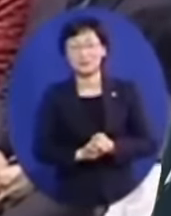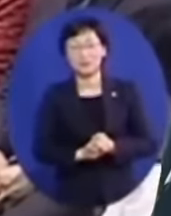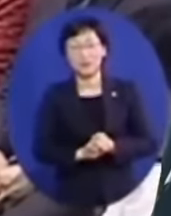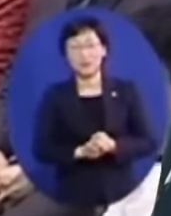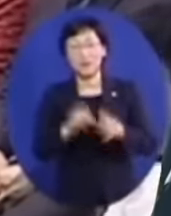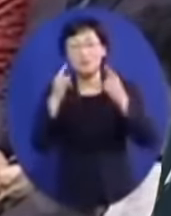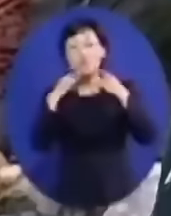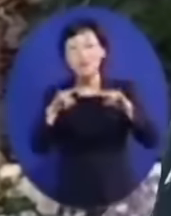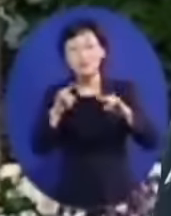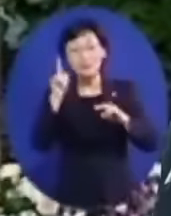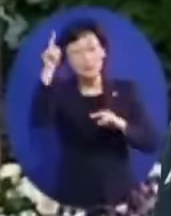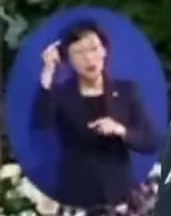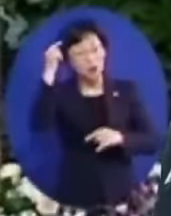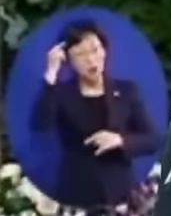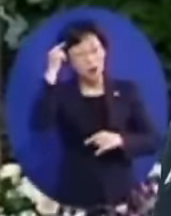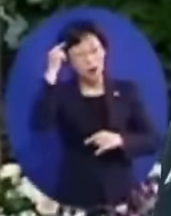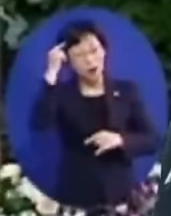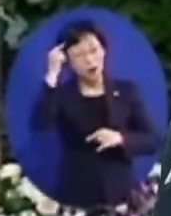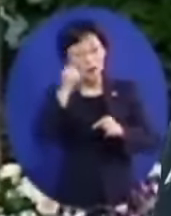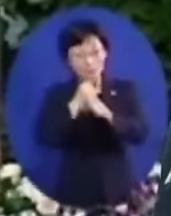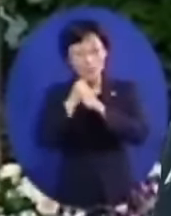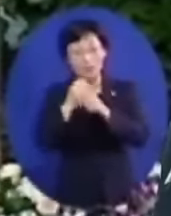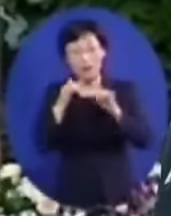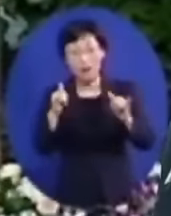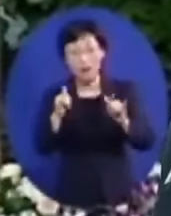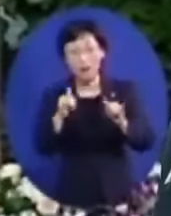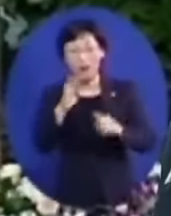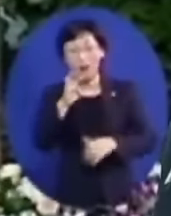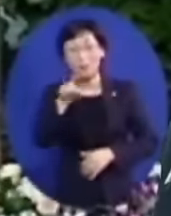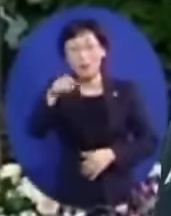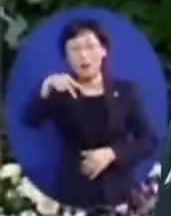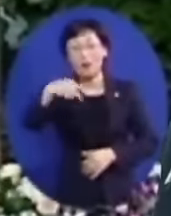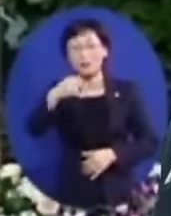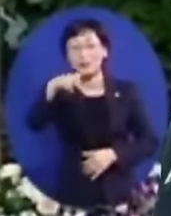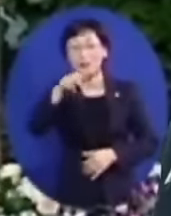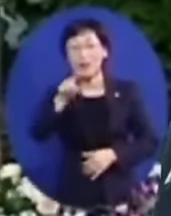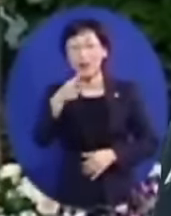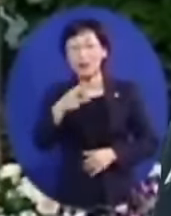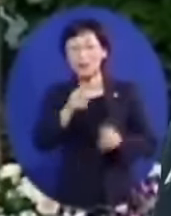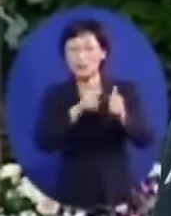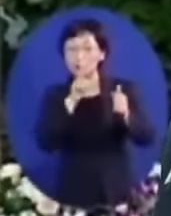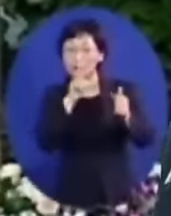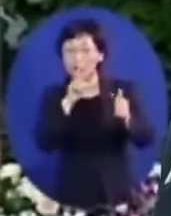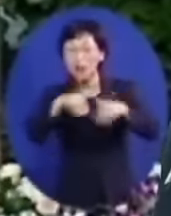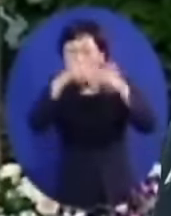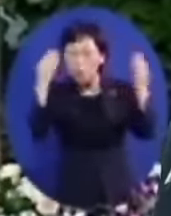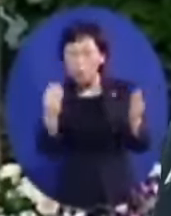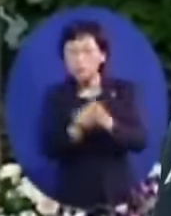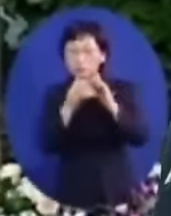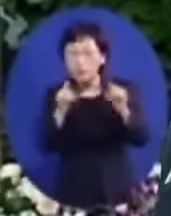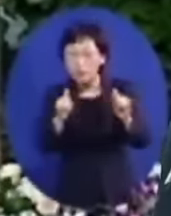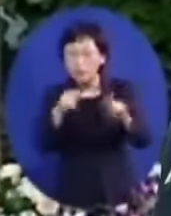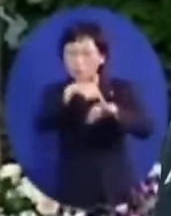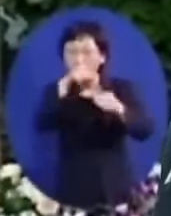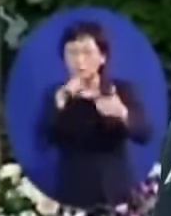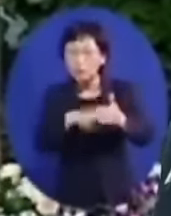프랑스의 철학자인 파스칼은 모든 인간의 마음속에는 하나님께서 만들어 놓은 공백이 있다고 말하는